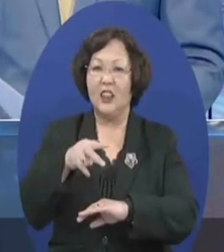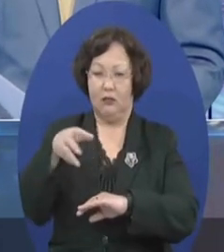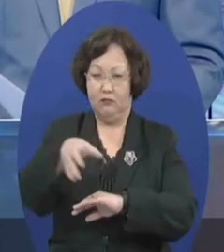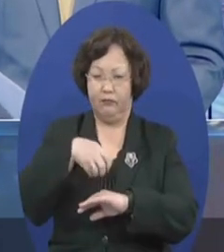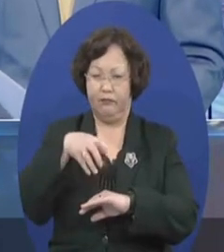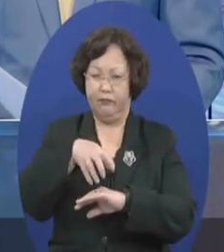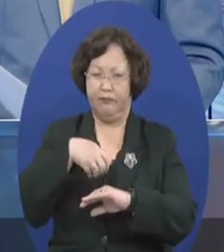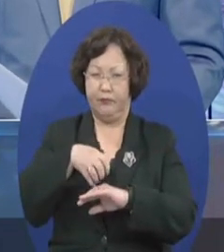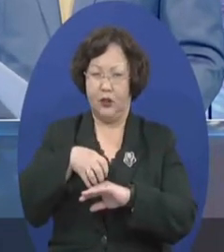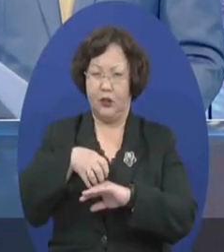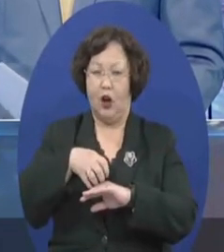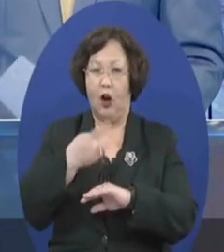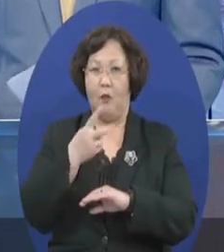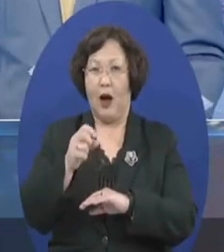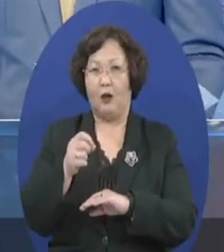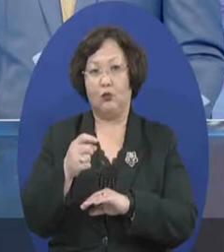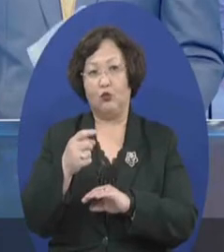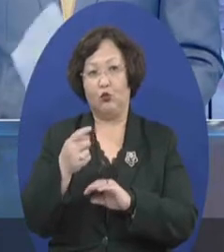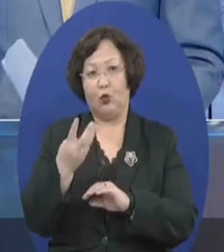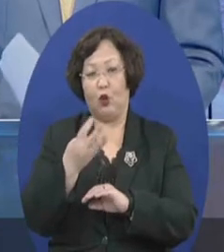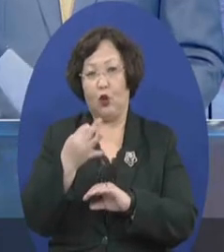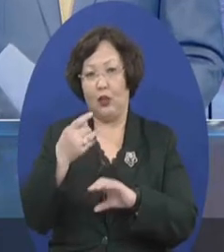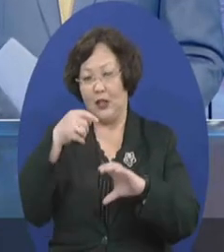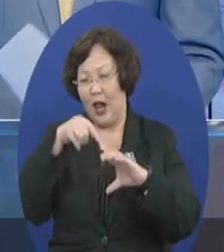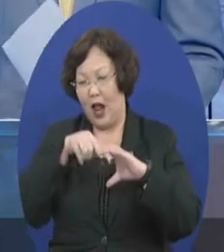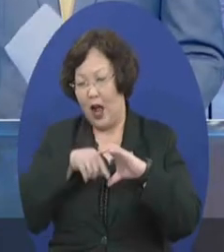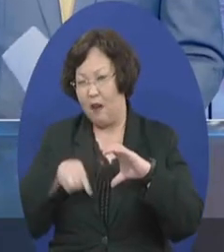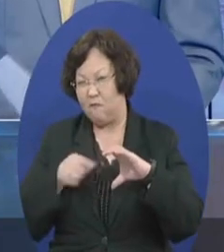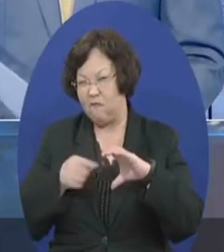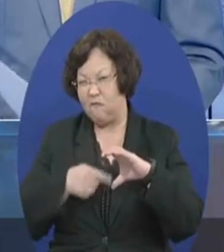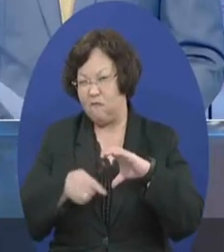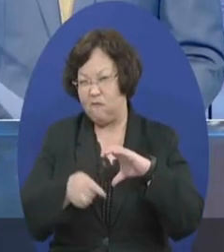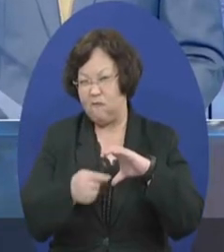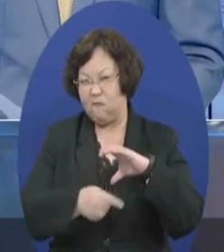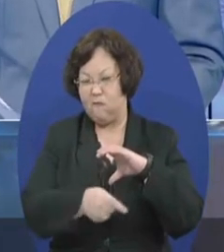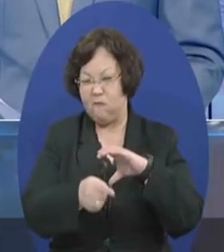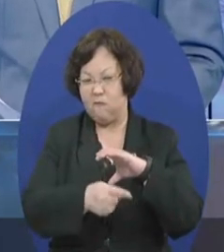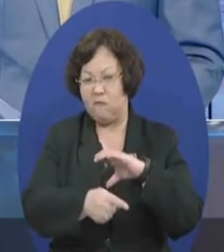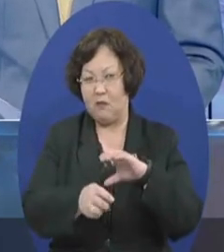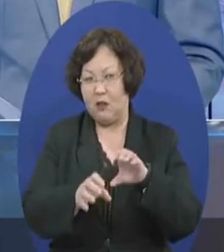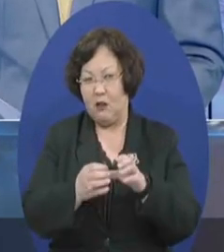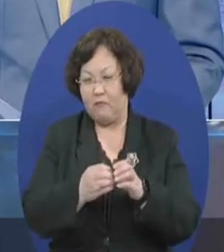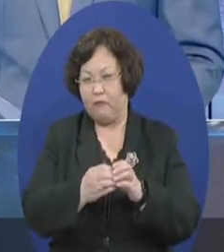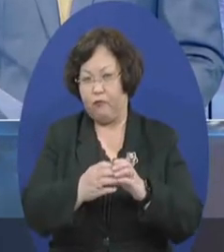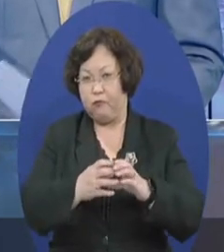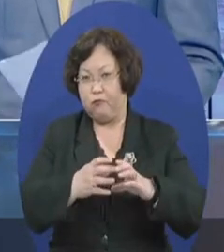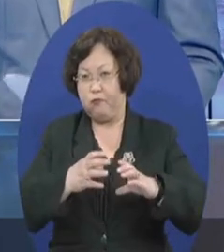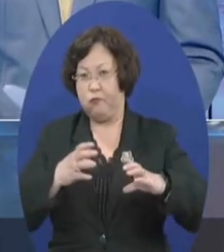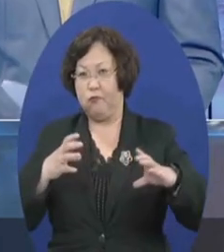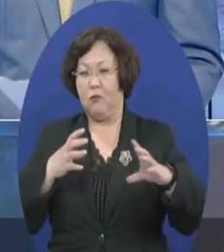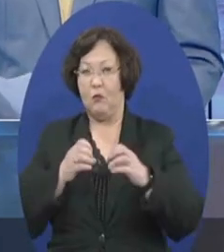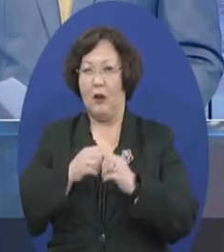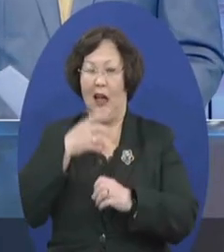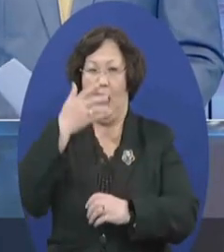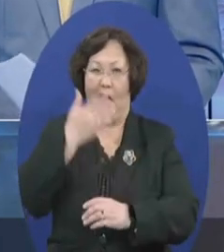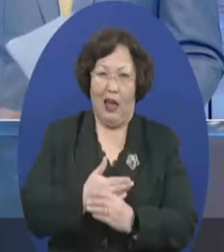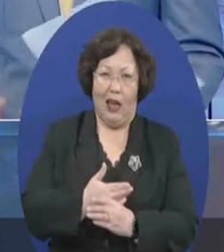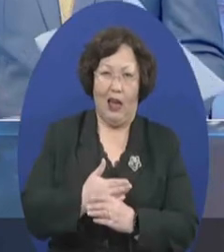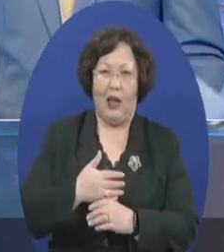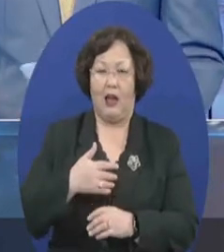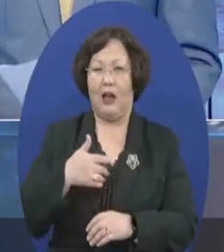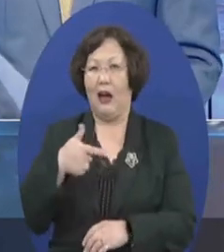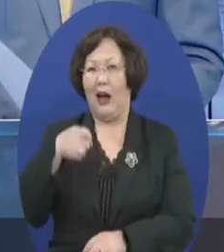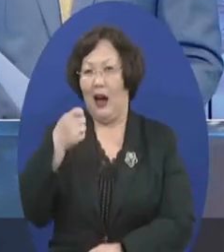За 2014 оноос эхлэн гүний уурхайг анх өрмдөж эхэлсэн бол за үүнээс хойш гүний уурхайн үйл ажиллагаа бүтээн байгуулалтын ажил гацаанд орсон.